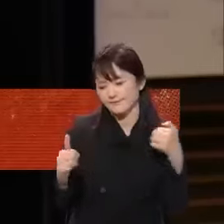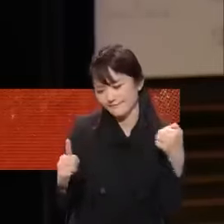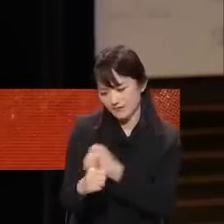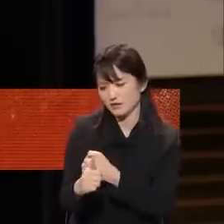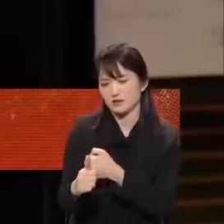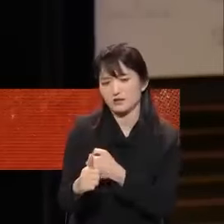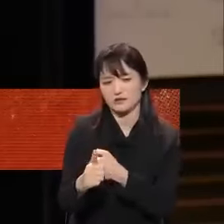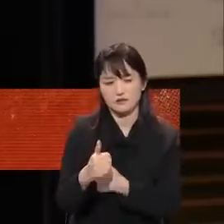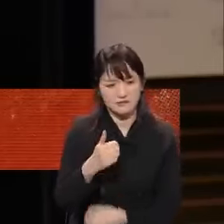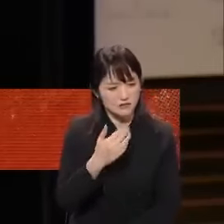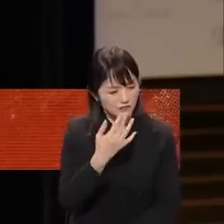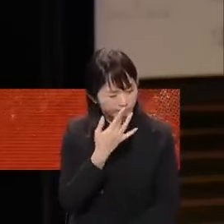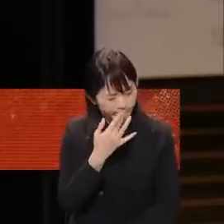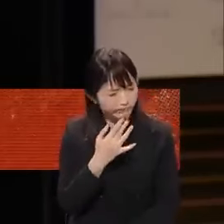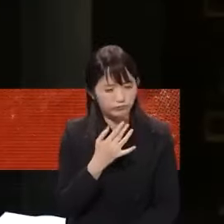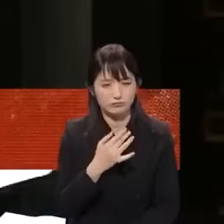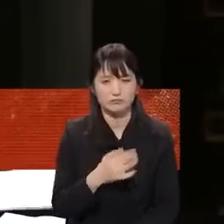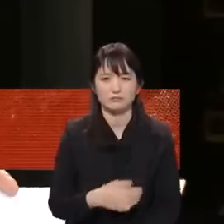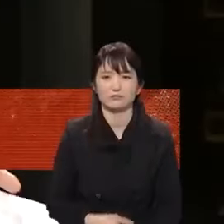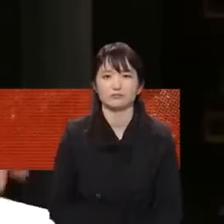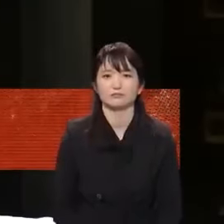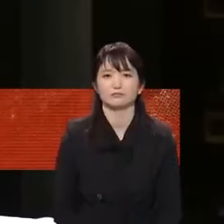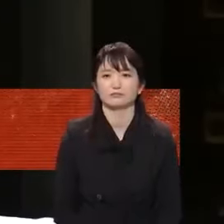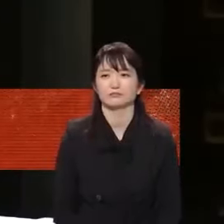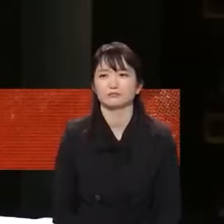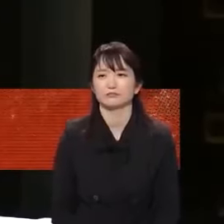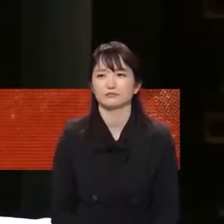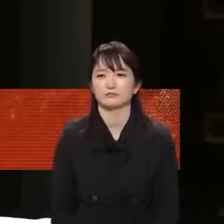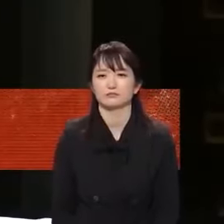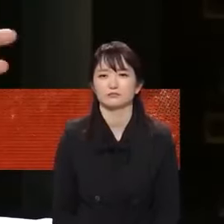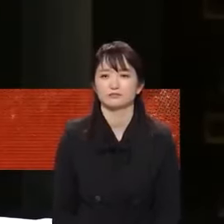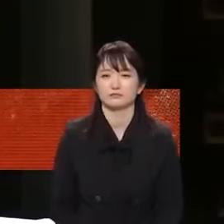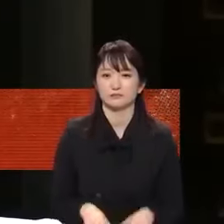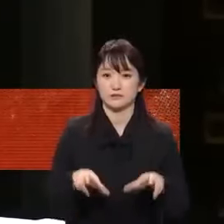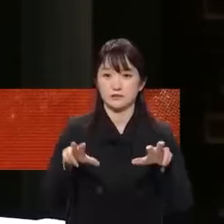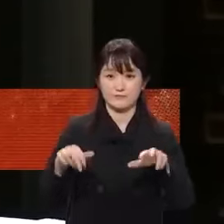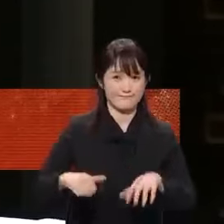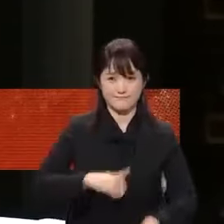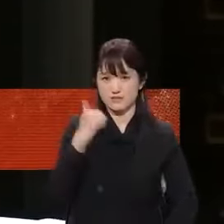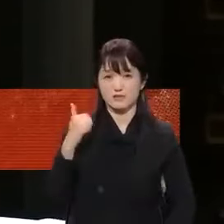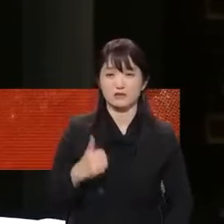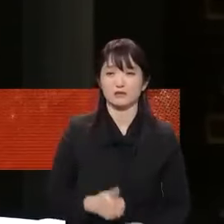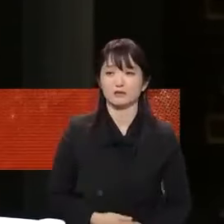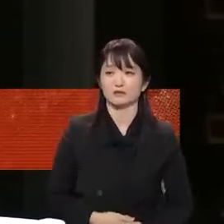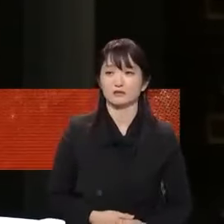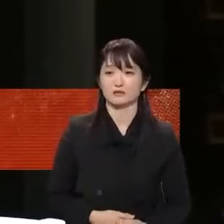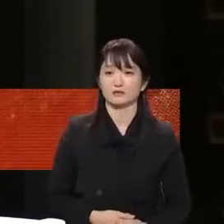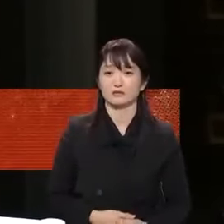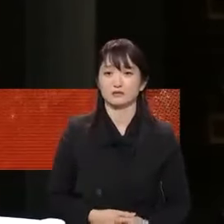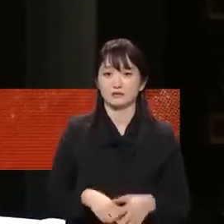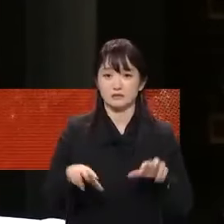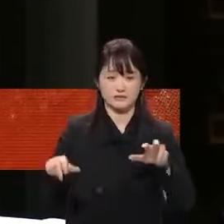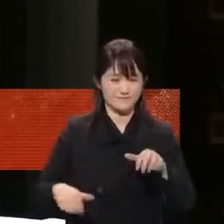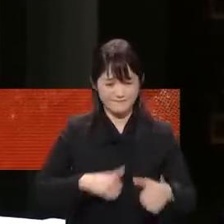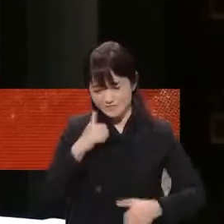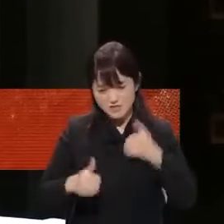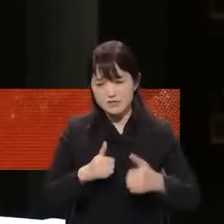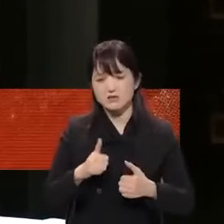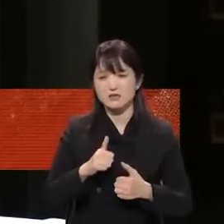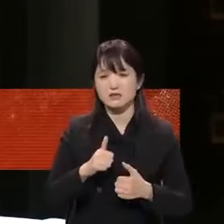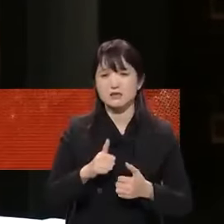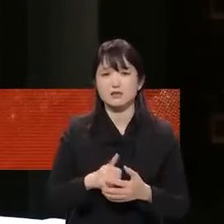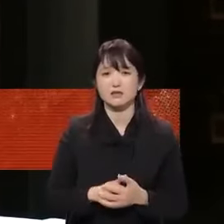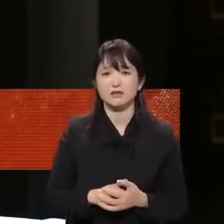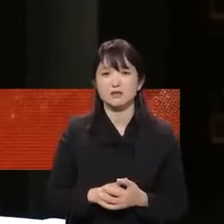매우 어렵습니다. 저희가 진짜 지금 진짜 열받았어요. 진짜 지금 막 너무 화가 나서 말씀을